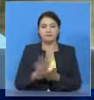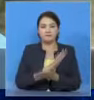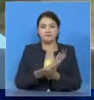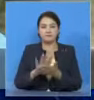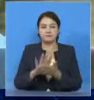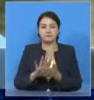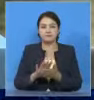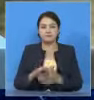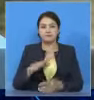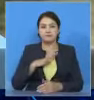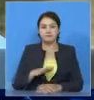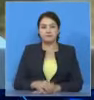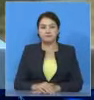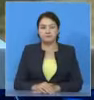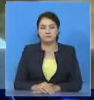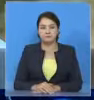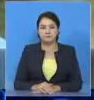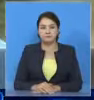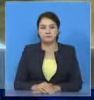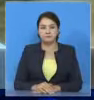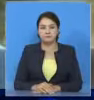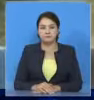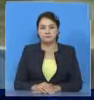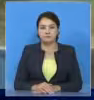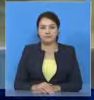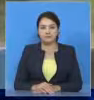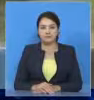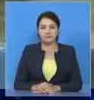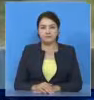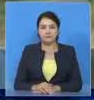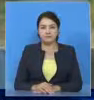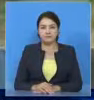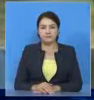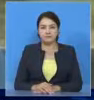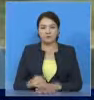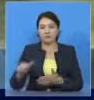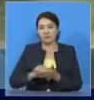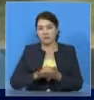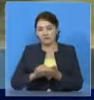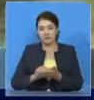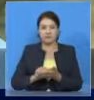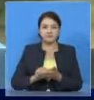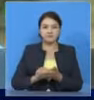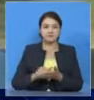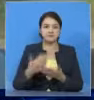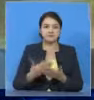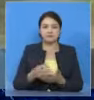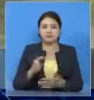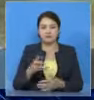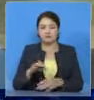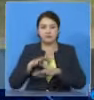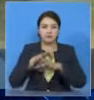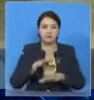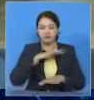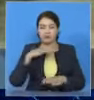газ светіміз тартып беріп отыр. И көп немен жаңағы документ жағынан, жаңағы транспортировка жағынан,